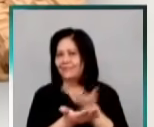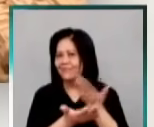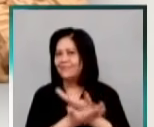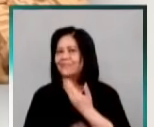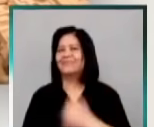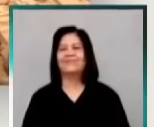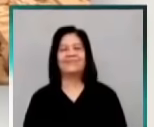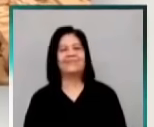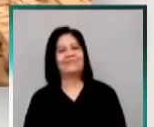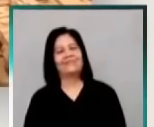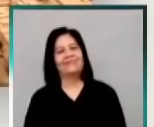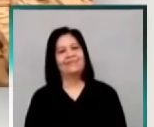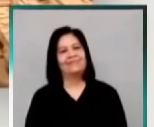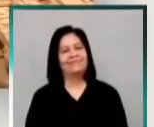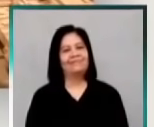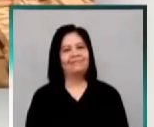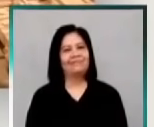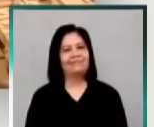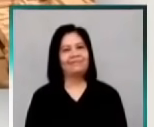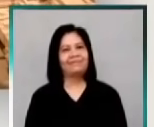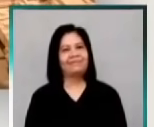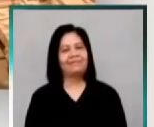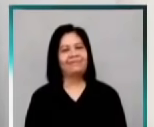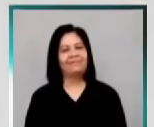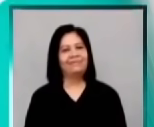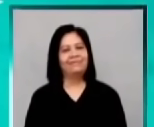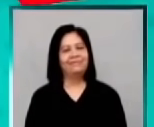Soriano, GMA News.